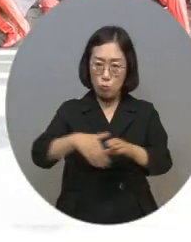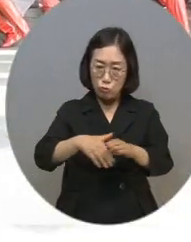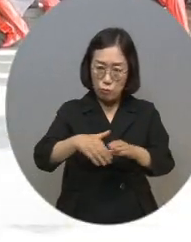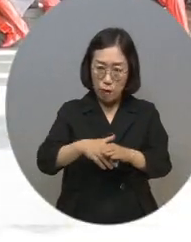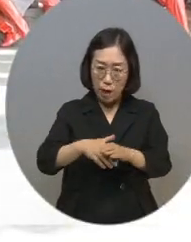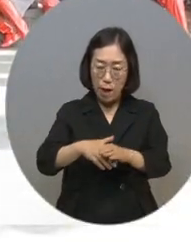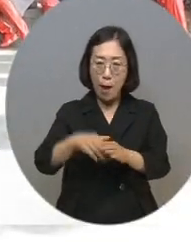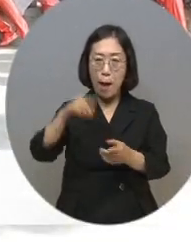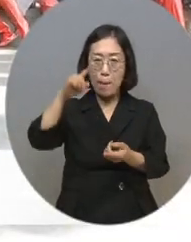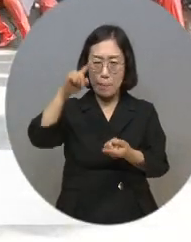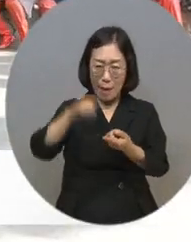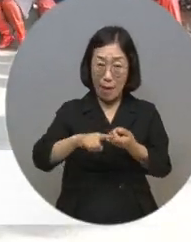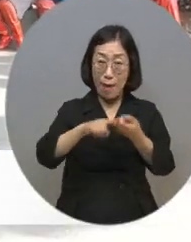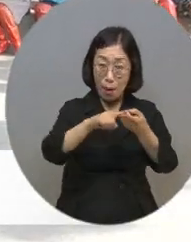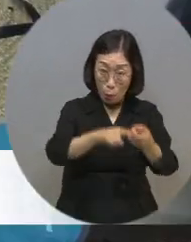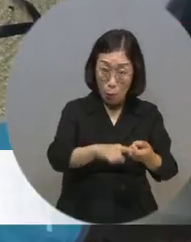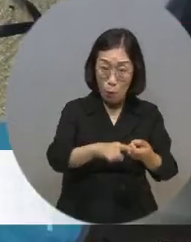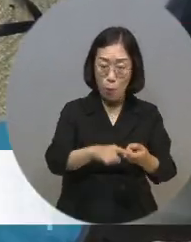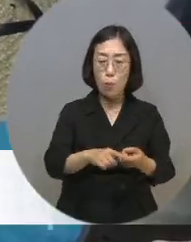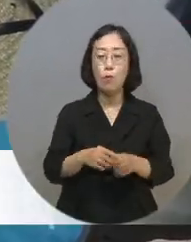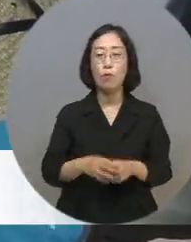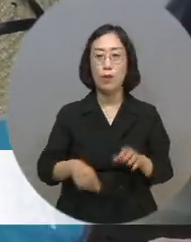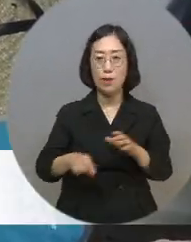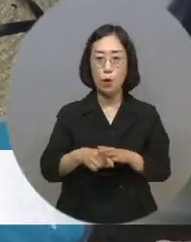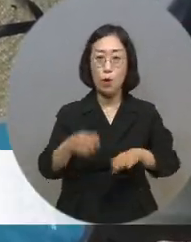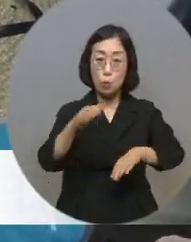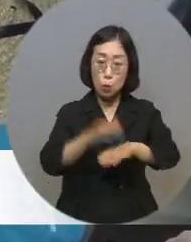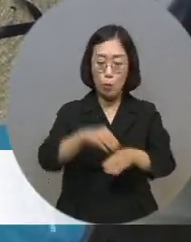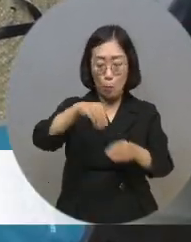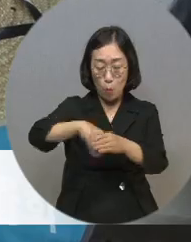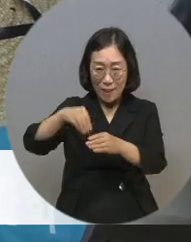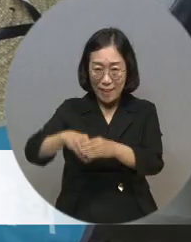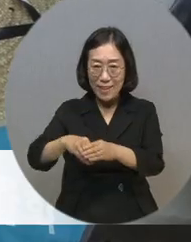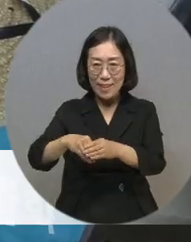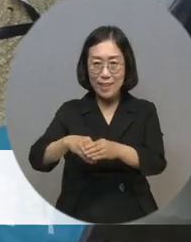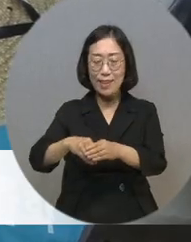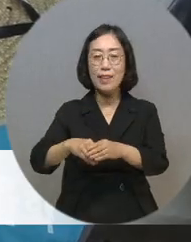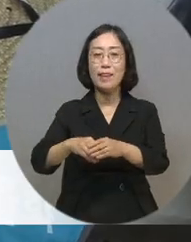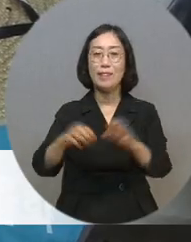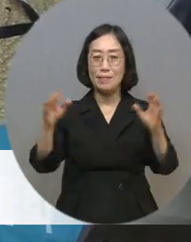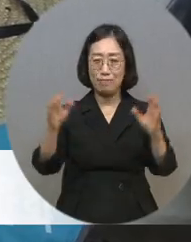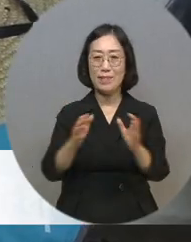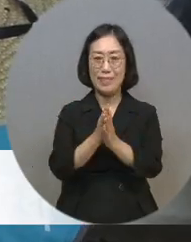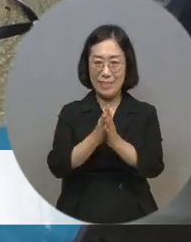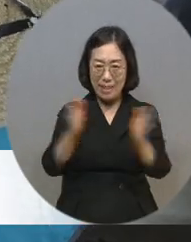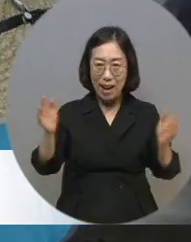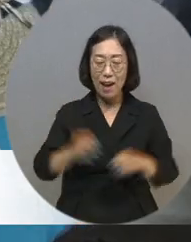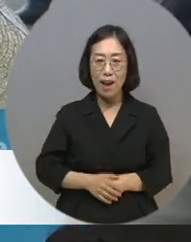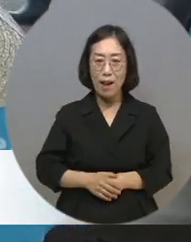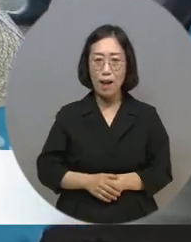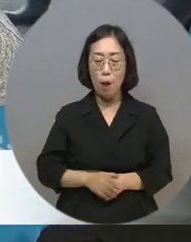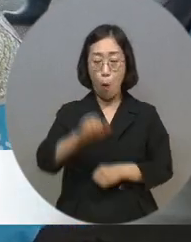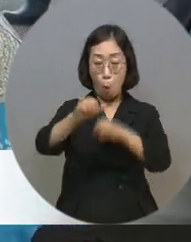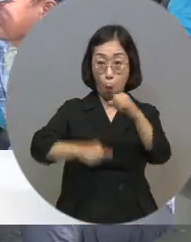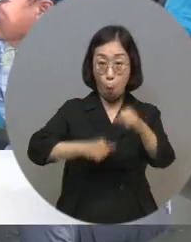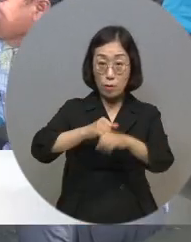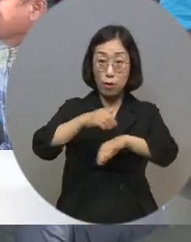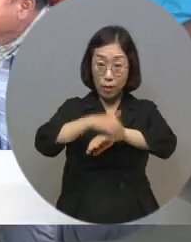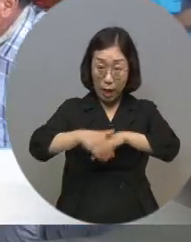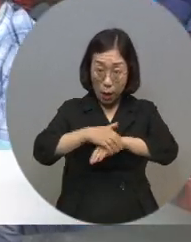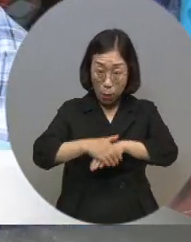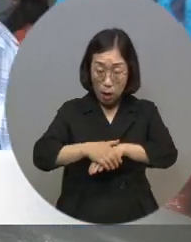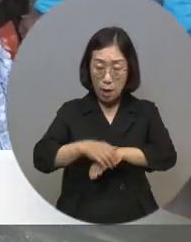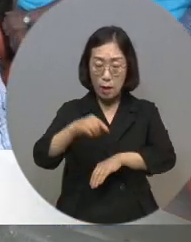모내기를 실시해 눈길을 끌었습니다. 이날 행사는 농업 환경 보전 프로그램 5개년 사업으로